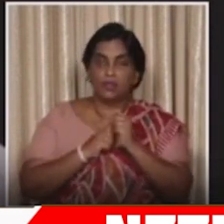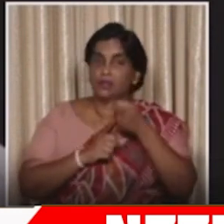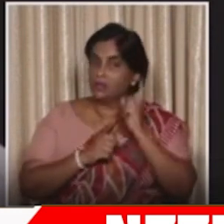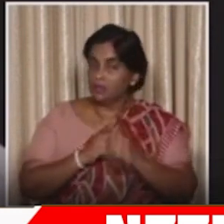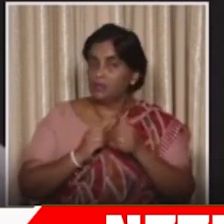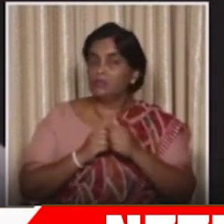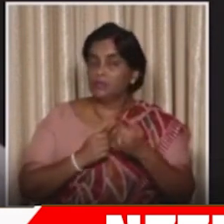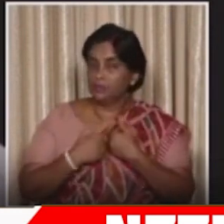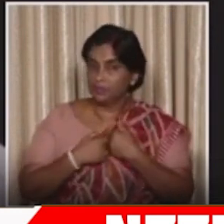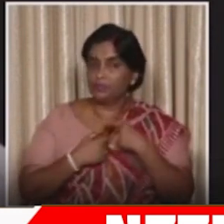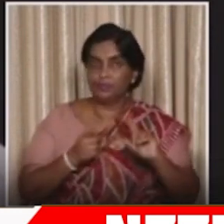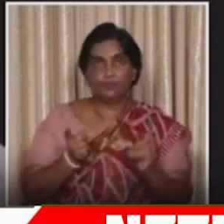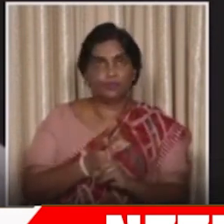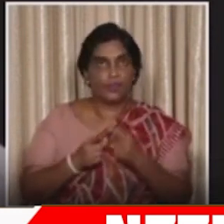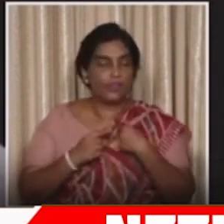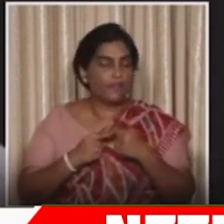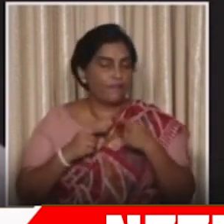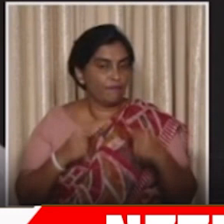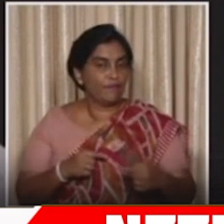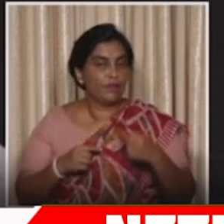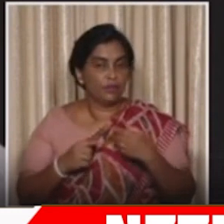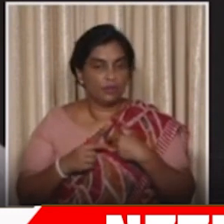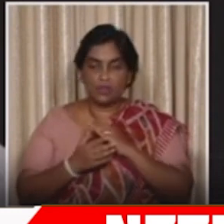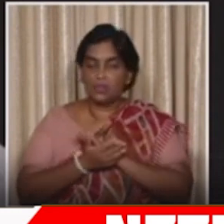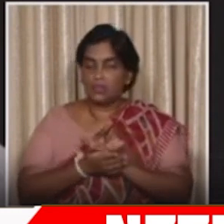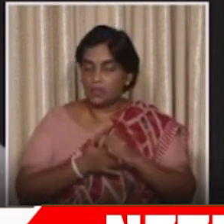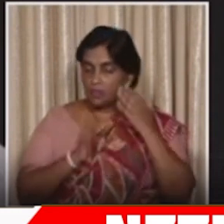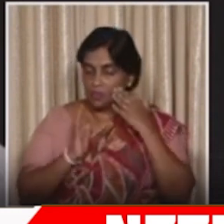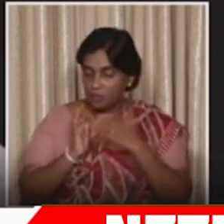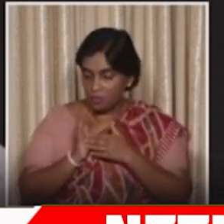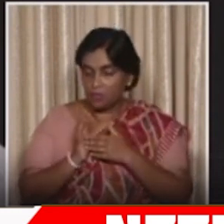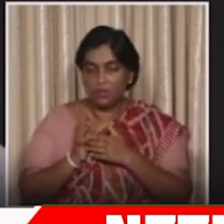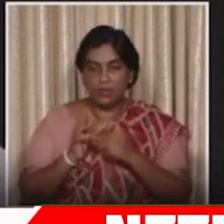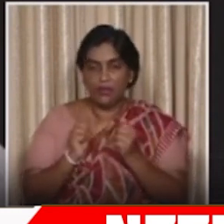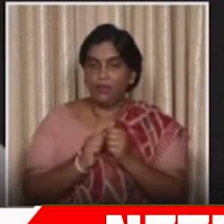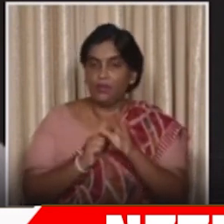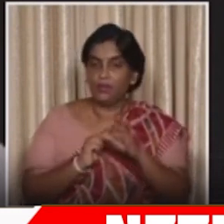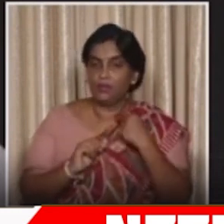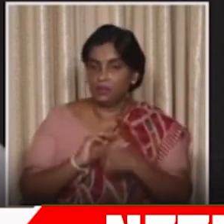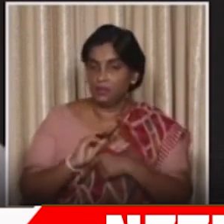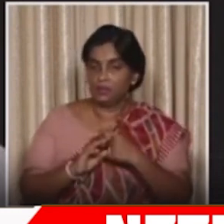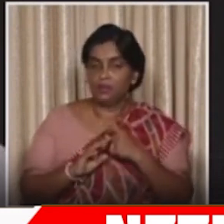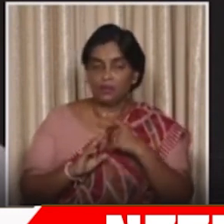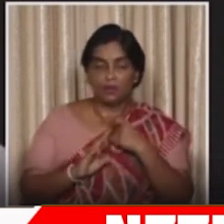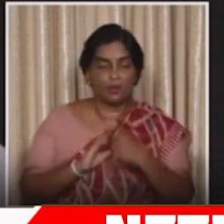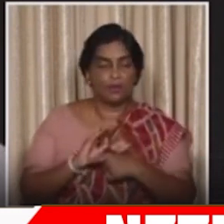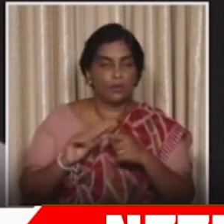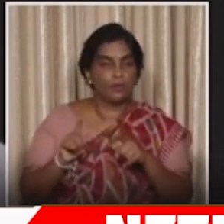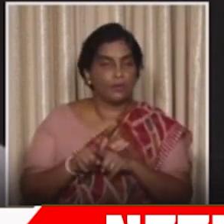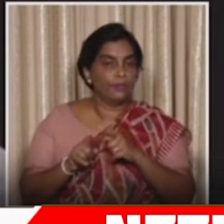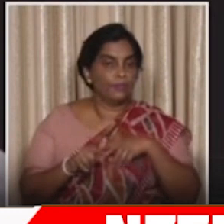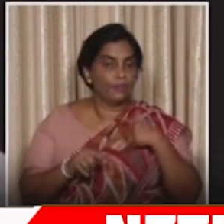Thinduwa Api Me Yuddhayata Viruddhayi E Wageema Api Saame Wenuwen Pene Sitina Ratak Api Ratak Widiyata Eksat Jathinge